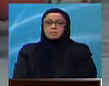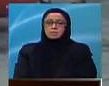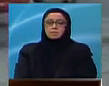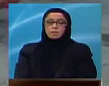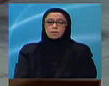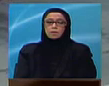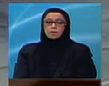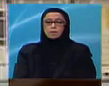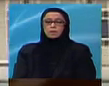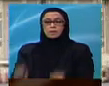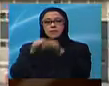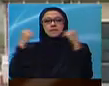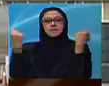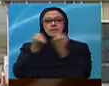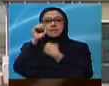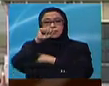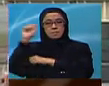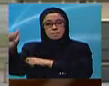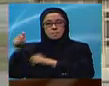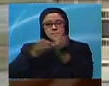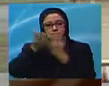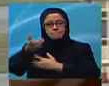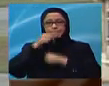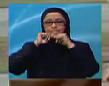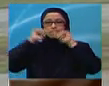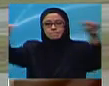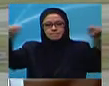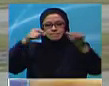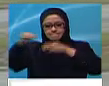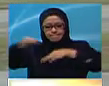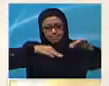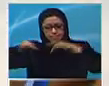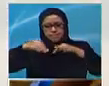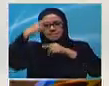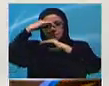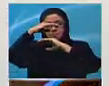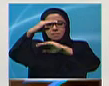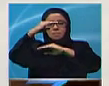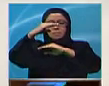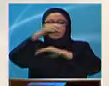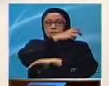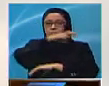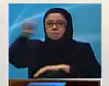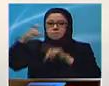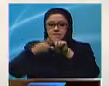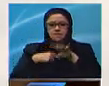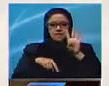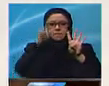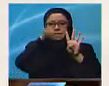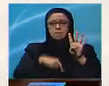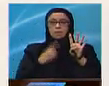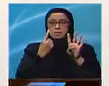ini Syarikat itu menerusi satu kenyataan menjelaskan ia untuk tempuh perjalanan dari 4 Januari